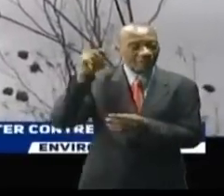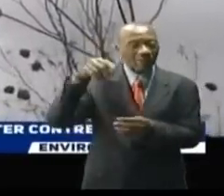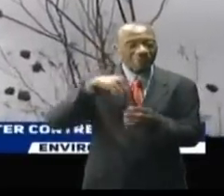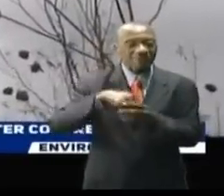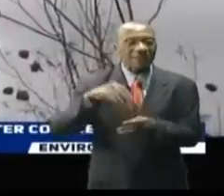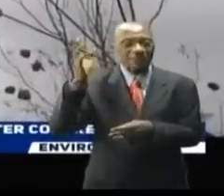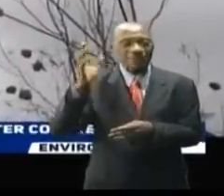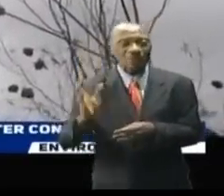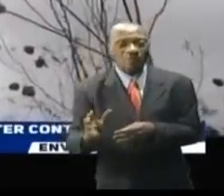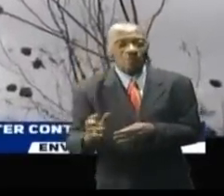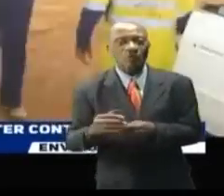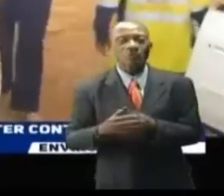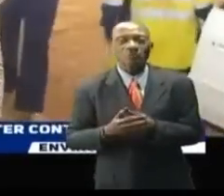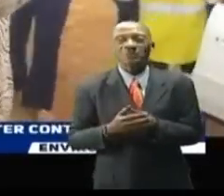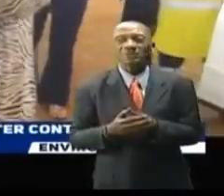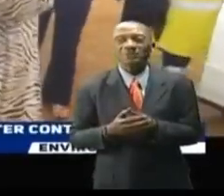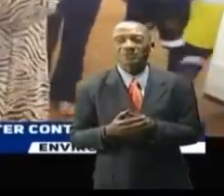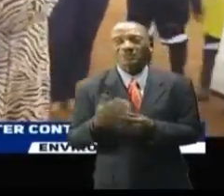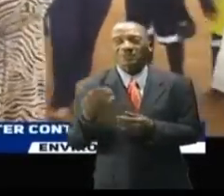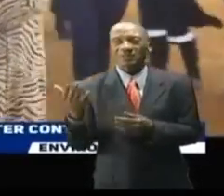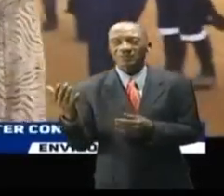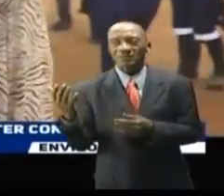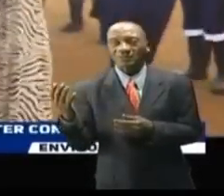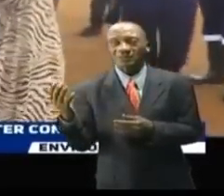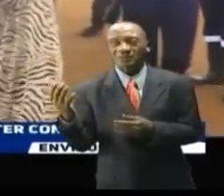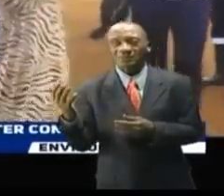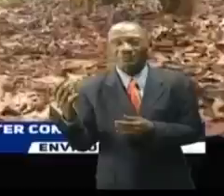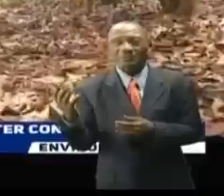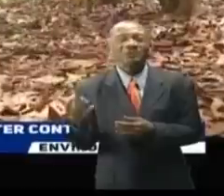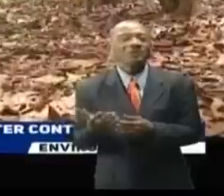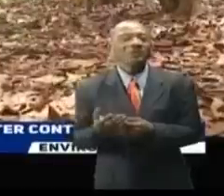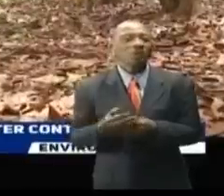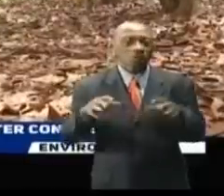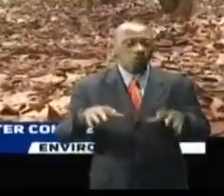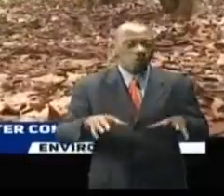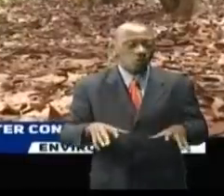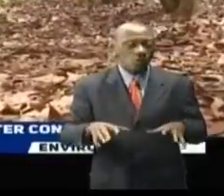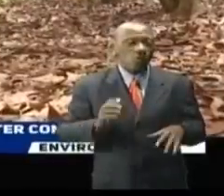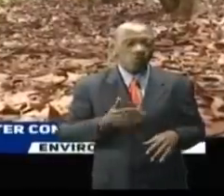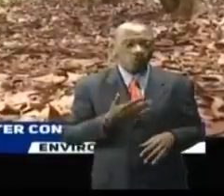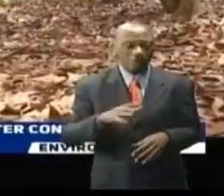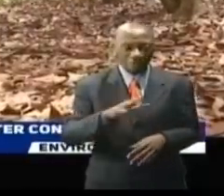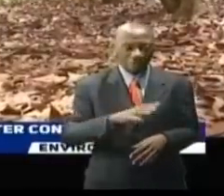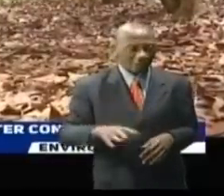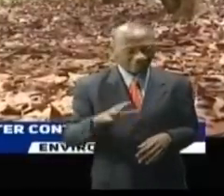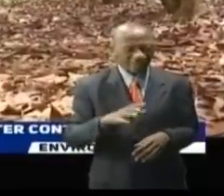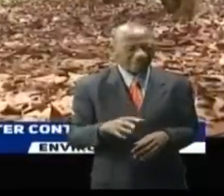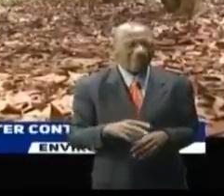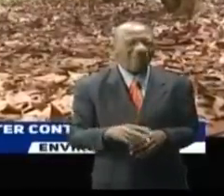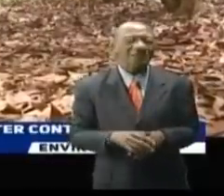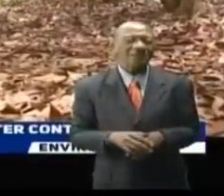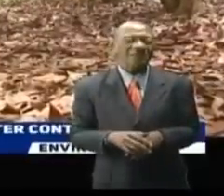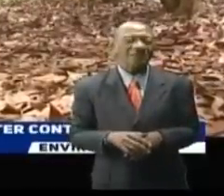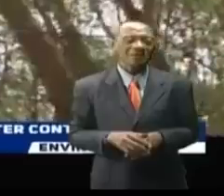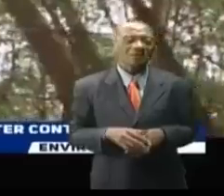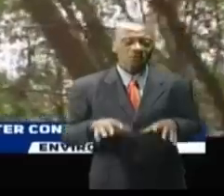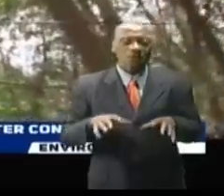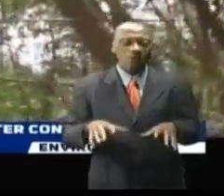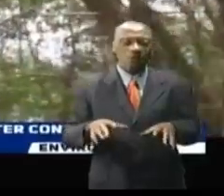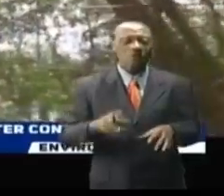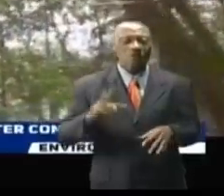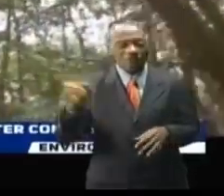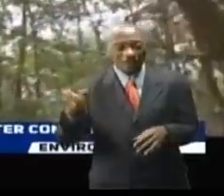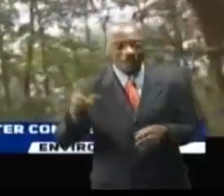ces effets du dérèglement climatique. La RDC, deuxième poumon mondial vert de la planète, car la forêt du bassin du